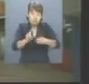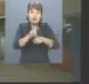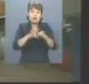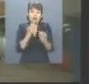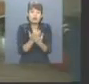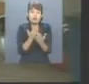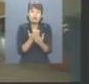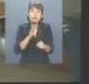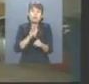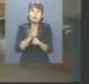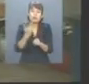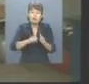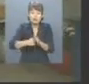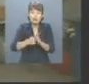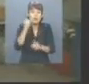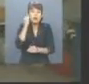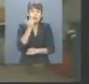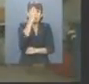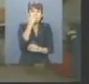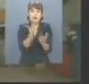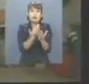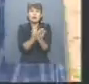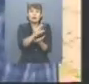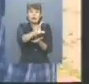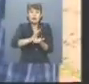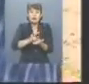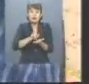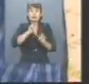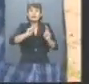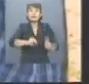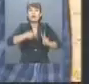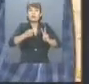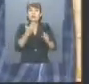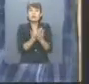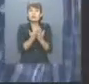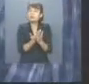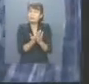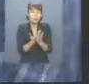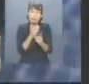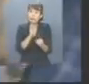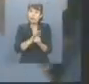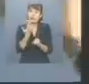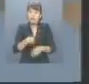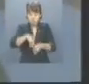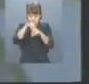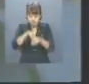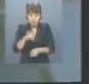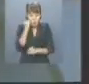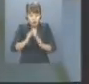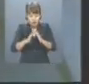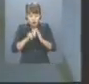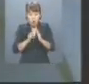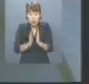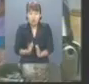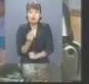ซ่อมแซมเพราะงบประมาณที่ได้มาจากรัฐ 20,000 บาทไม่เพียงพอจึงต้องอาศัยในบ้านที่มีเพียงห้องเดียวกับ5ชีวิตส่วนห้อง